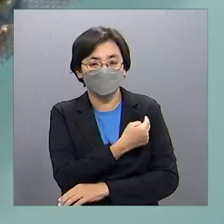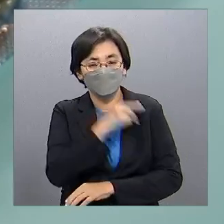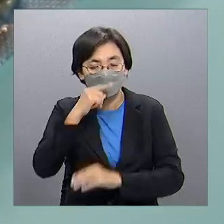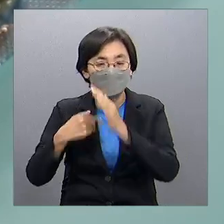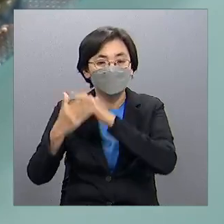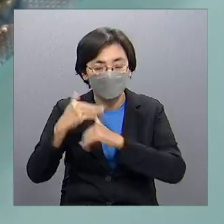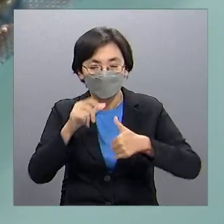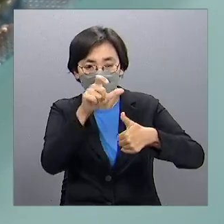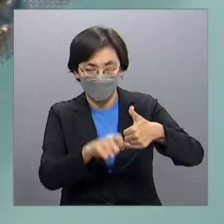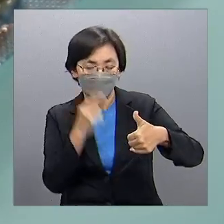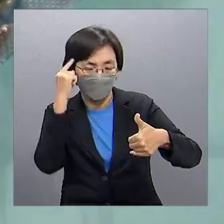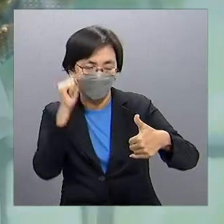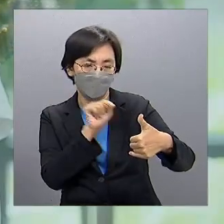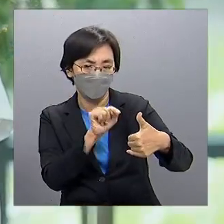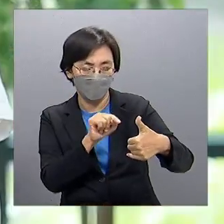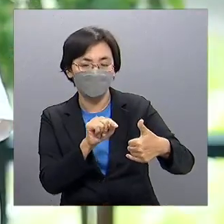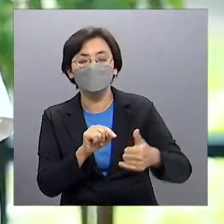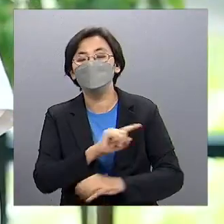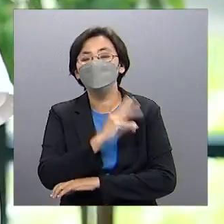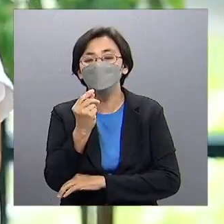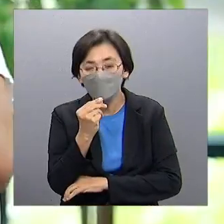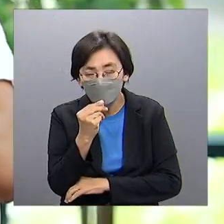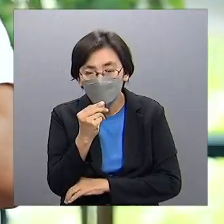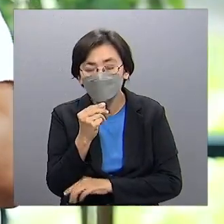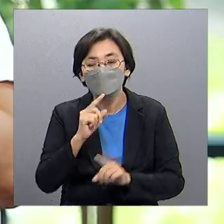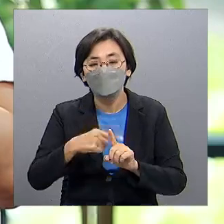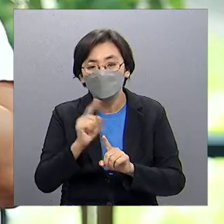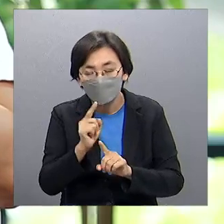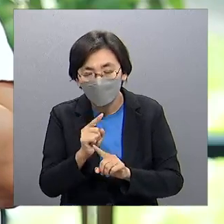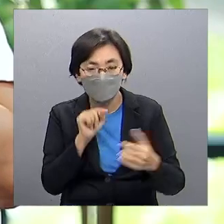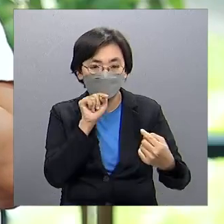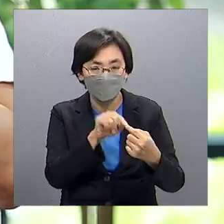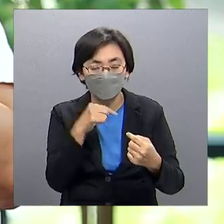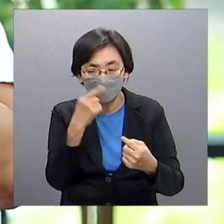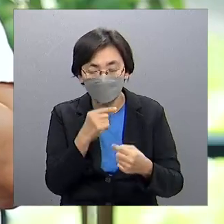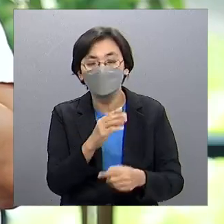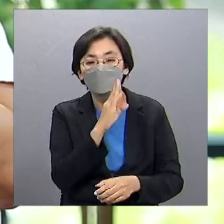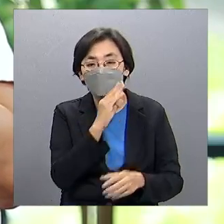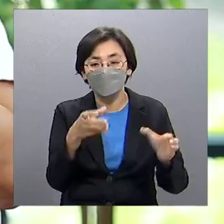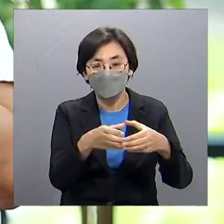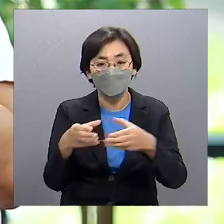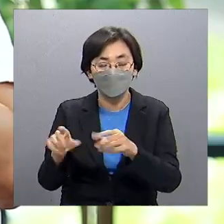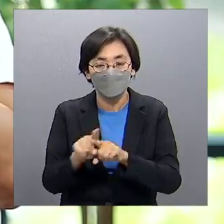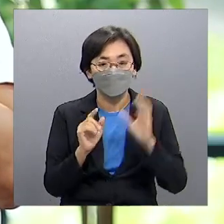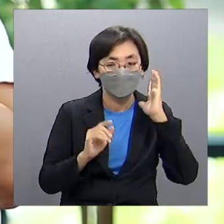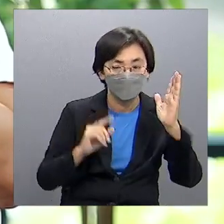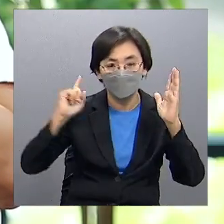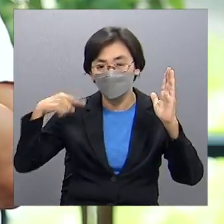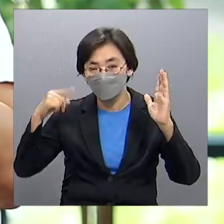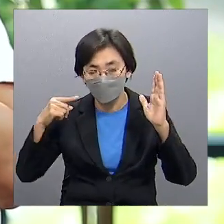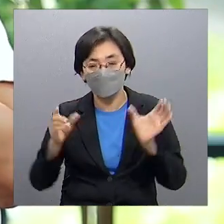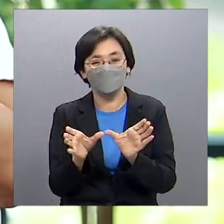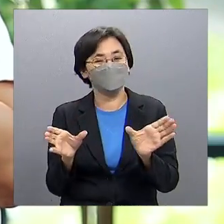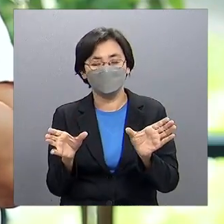รู้ว่ายาเนี้ยผลิตเมื่อไหร ่ ผลิตเพื่อใครเช่นอาการกลุ่มเดียวกันแต่เป็นเพศหญิงเพศชายแล้วก็เป็นมา10